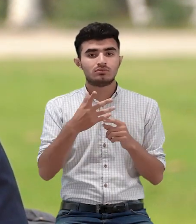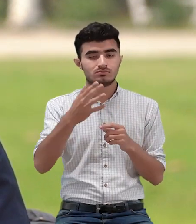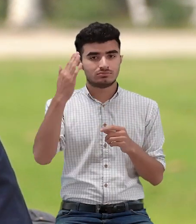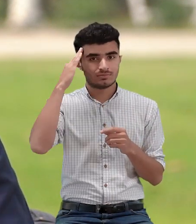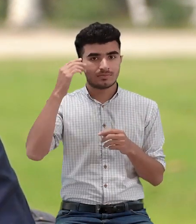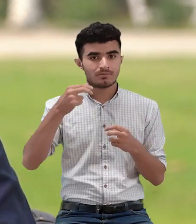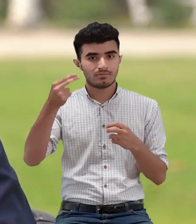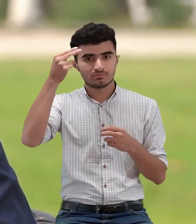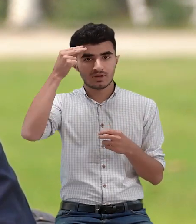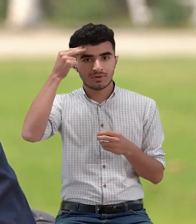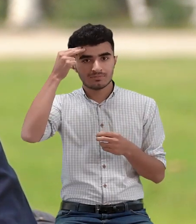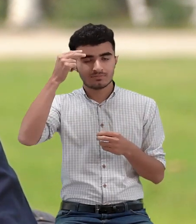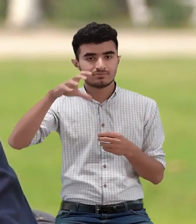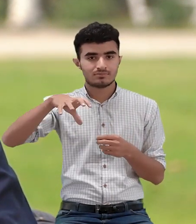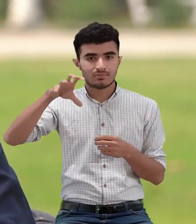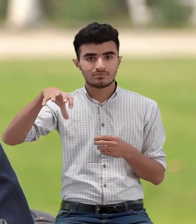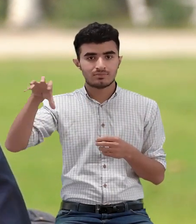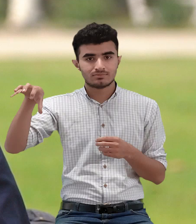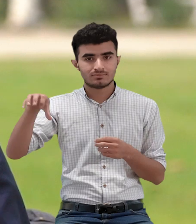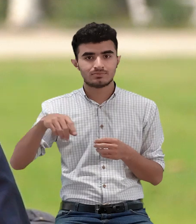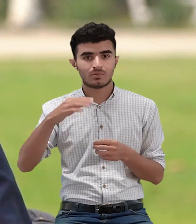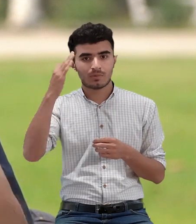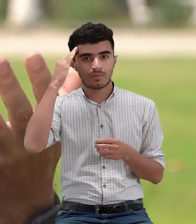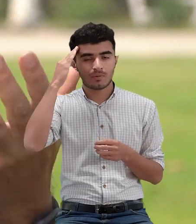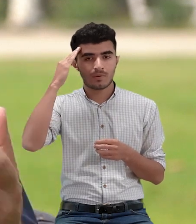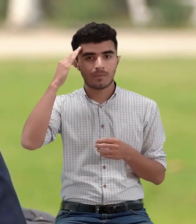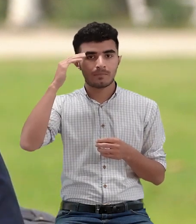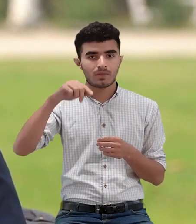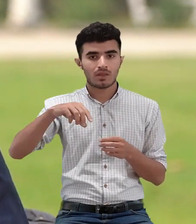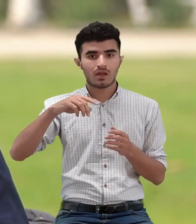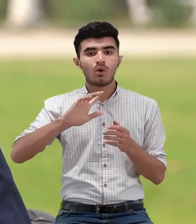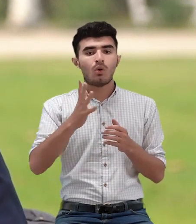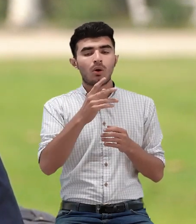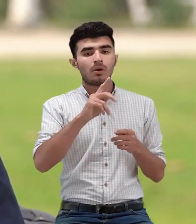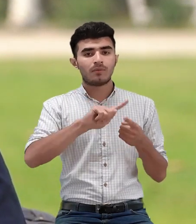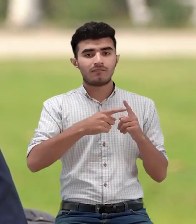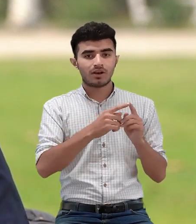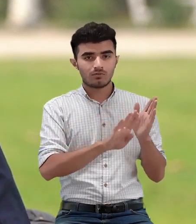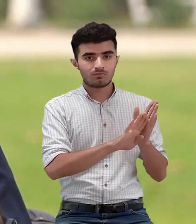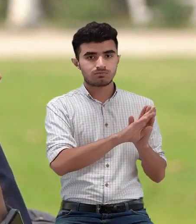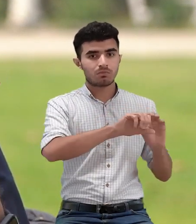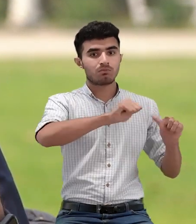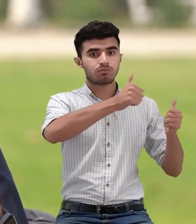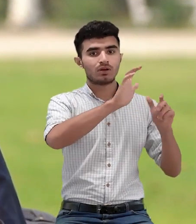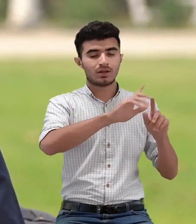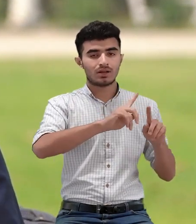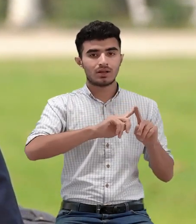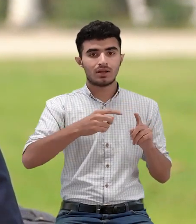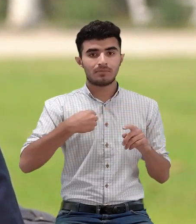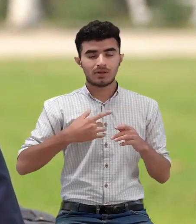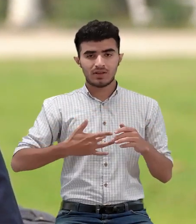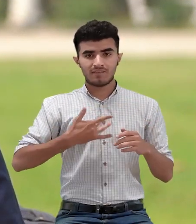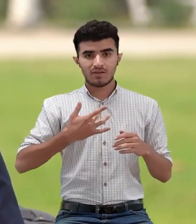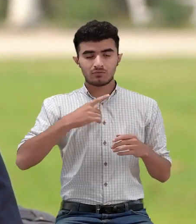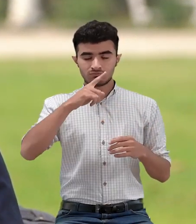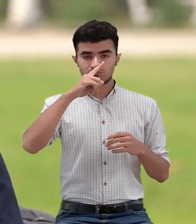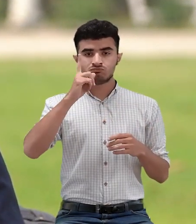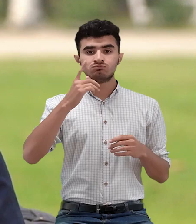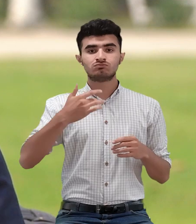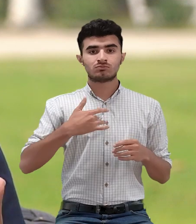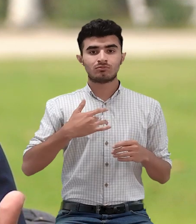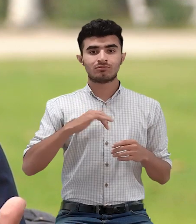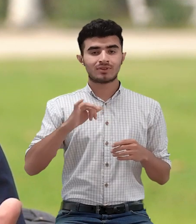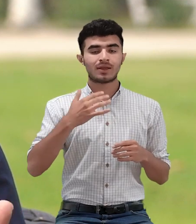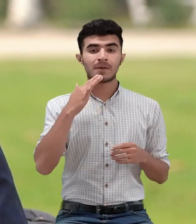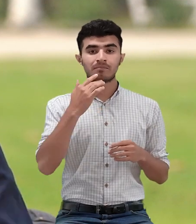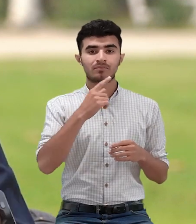जो है वो हमारे अंदर एक यानी जैसे ही मेरा कोई दोस्त आगे बढ़ेगा, तो मैं समझूंगा कि मैं इन्फीरियर होता फीलिंग महसूस करता